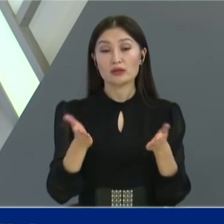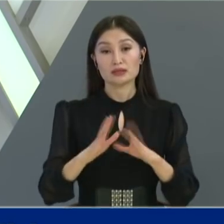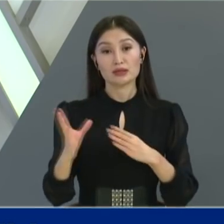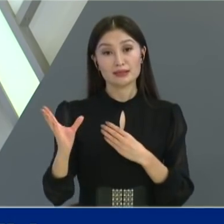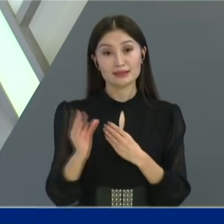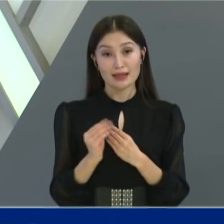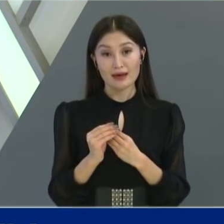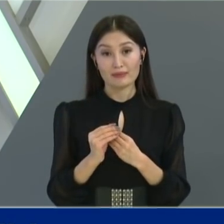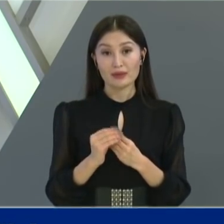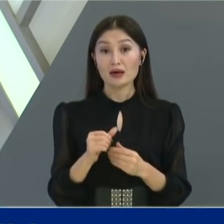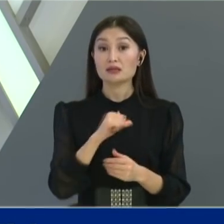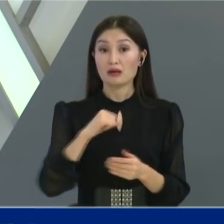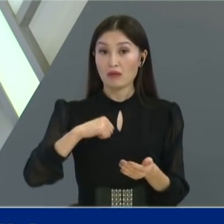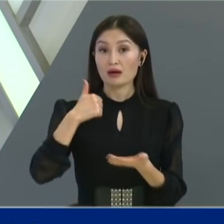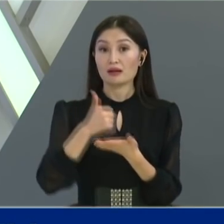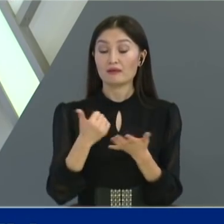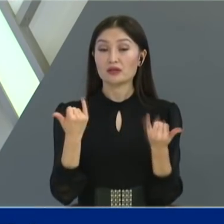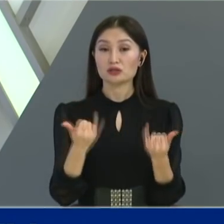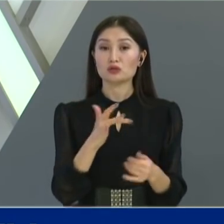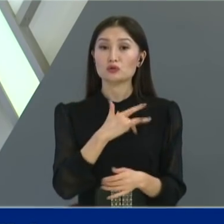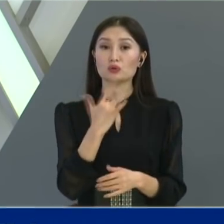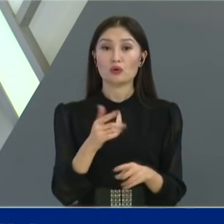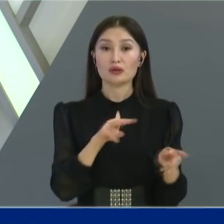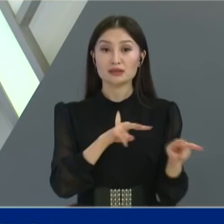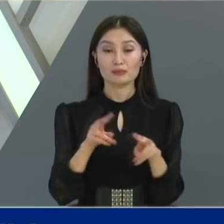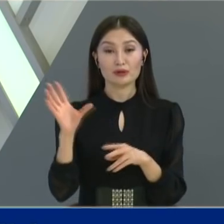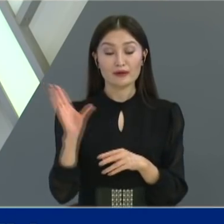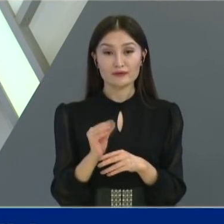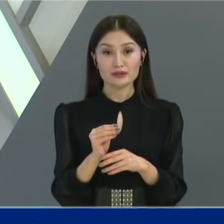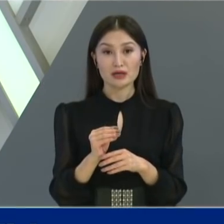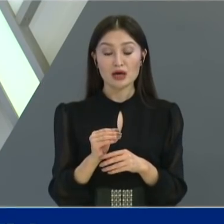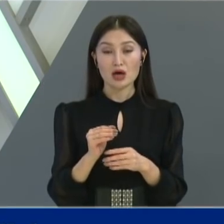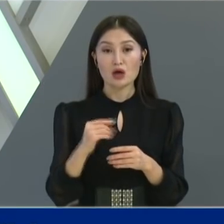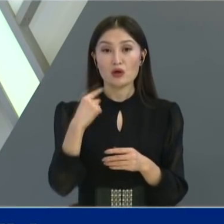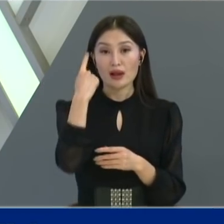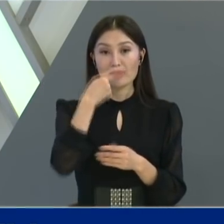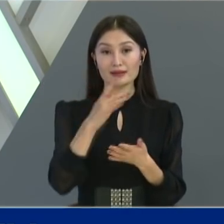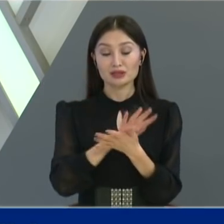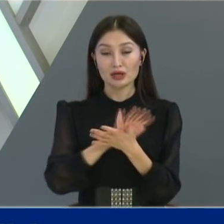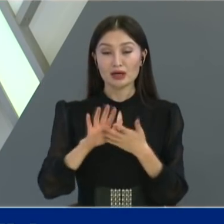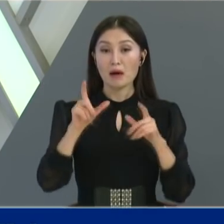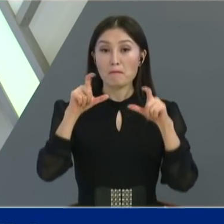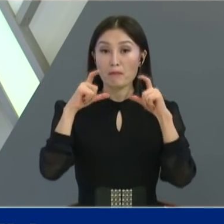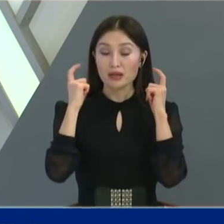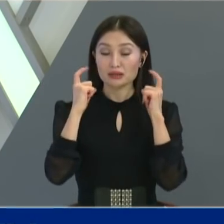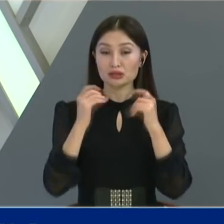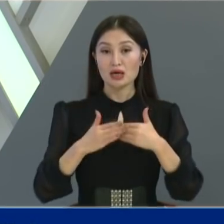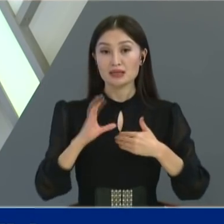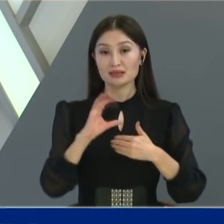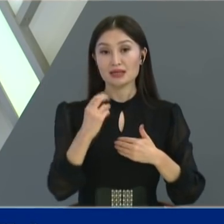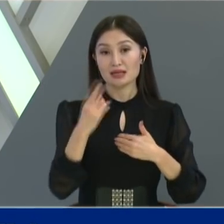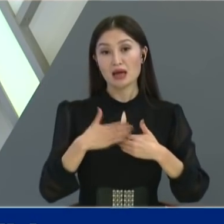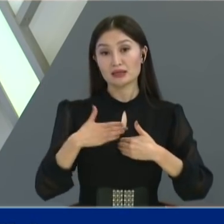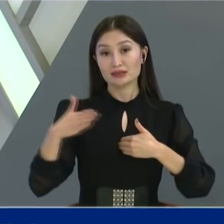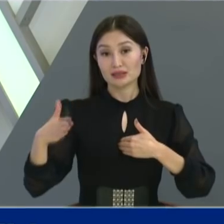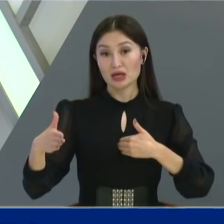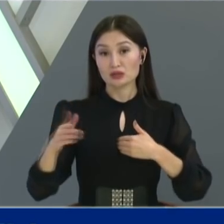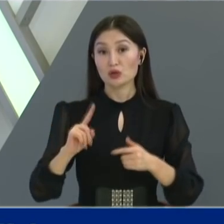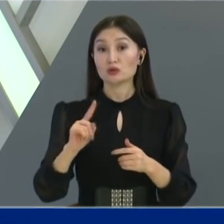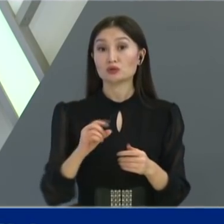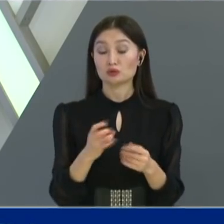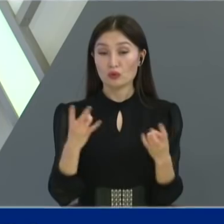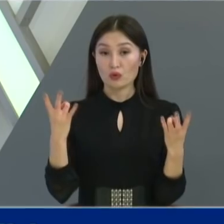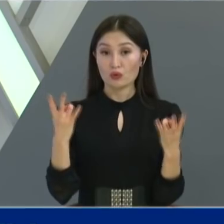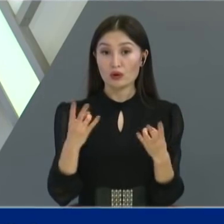И самое главное сейчас – строго соблюдать все нормы личной гигиены, масочный режим и социальную дистанцию, что